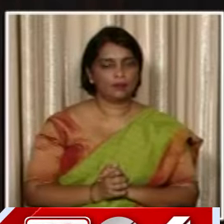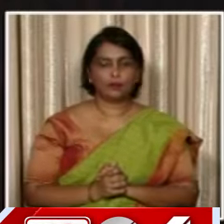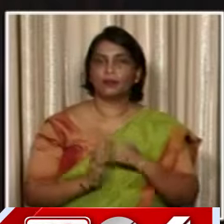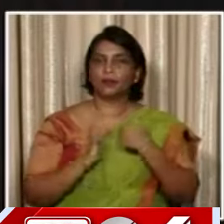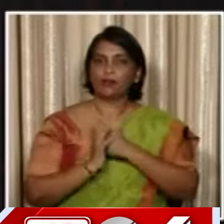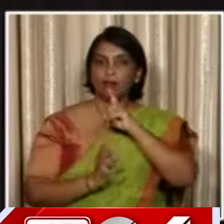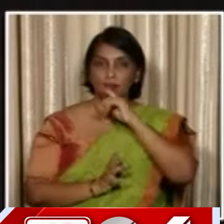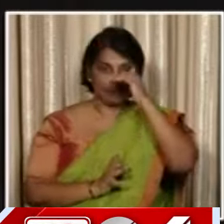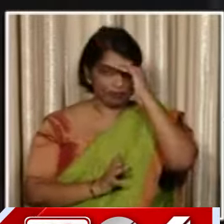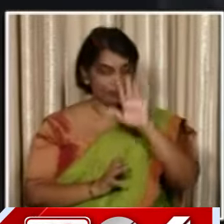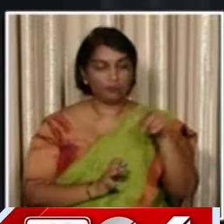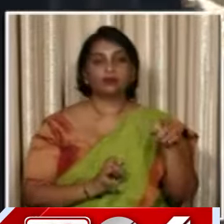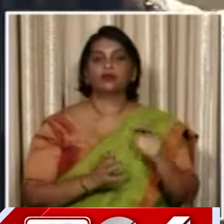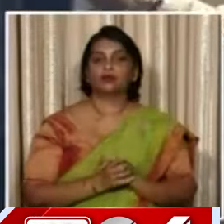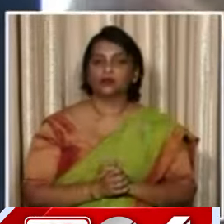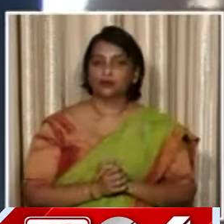කතානායකතුමනි,